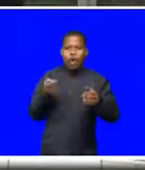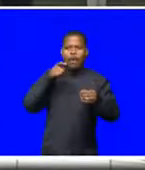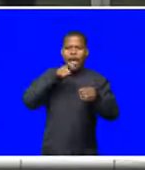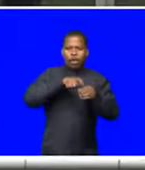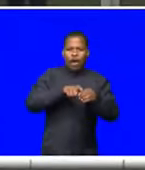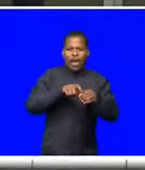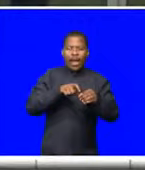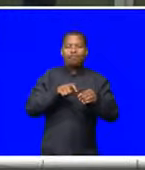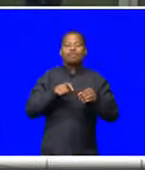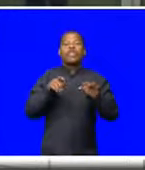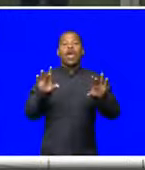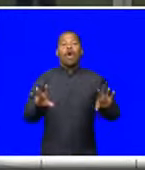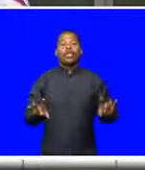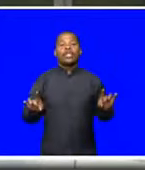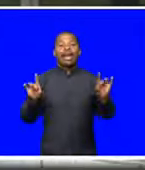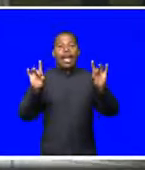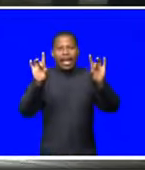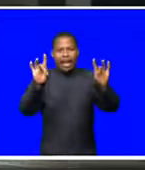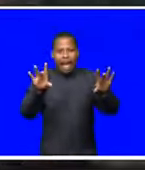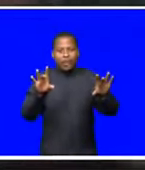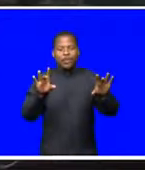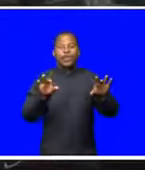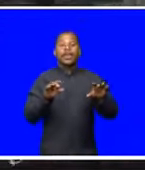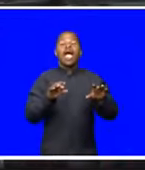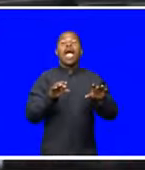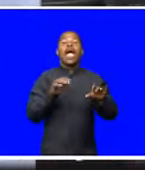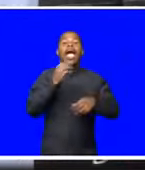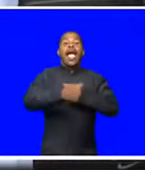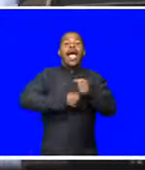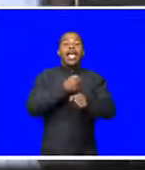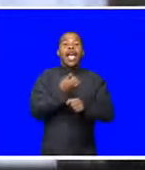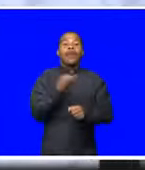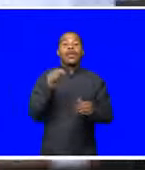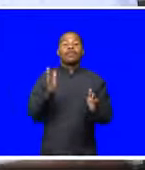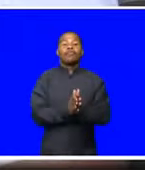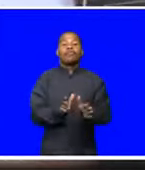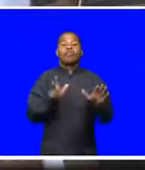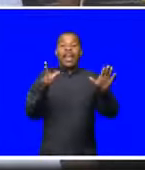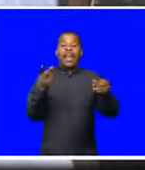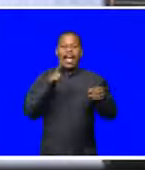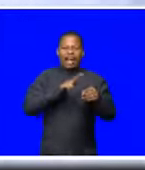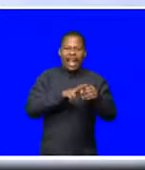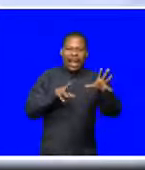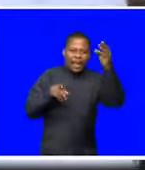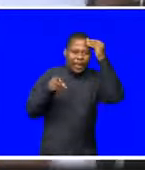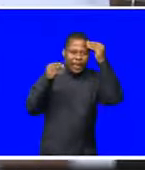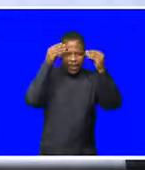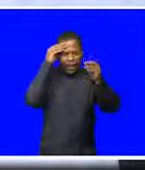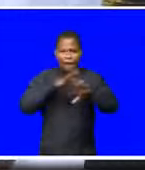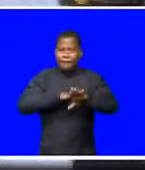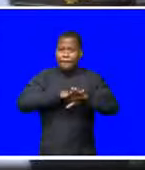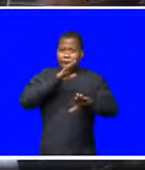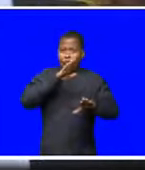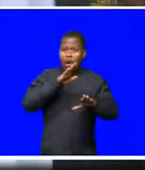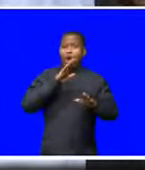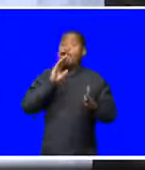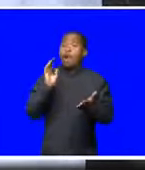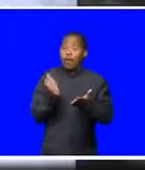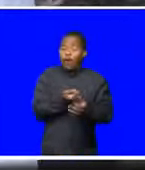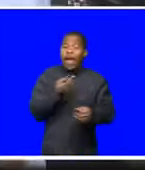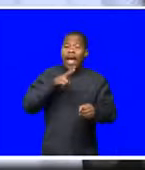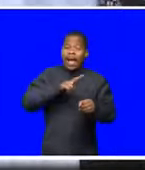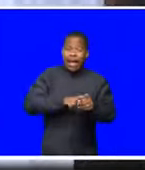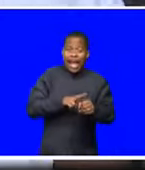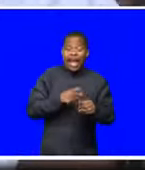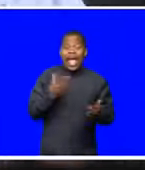labeyibanjelwe even lase Australia eGold Coast eminyakeni wa 2018 lapho khona bathola lwati lolunengi kanzi sebanawo emathuba